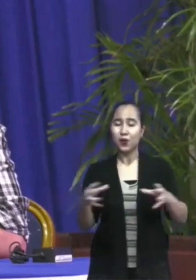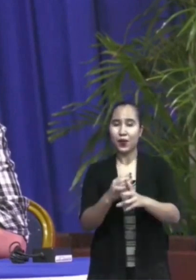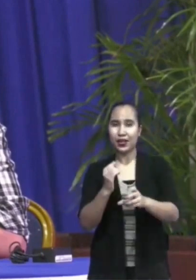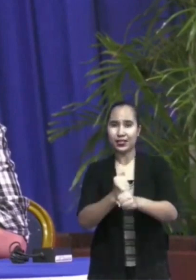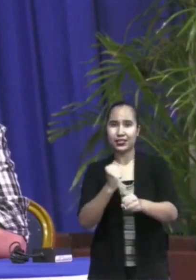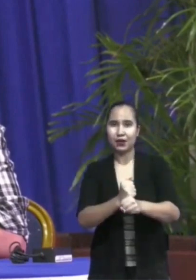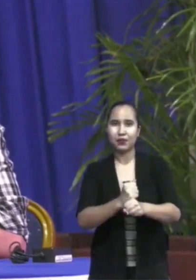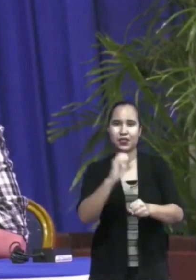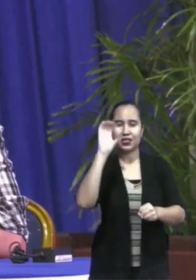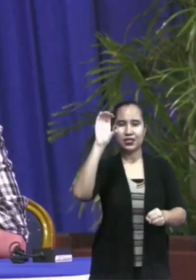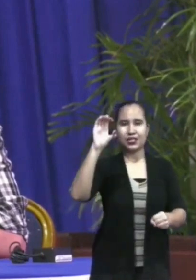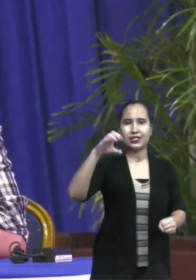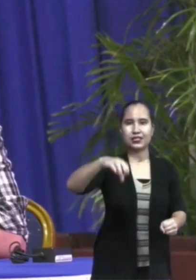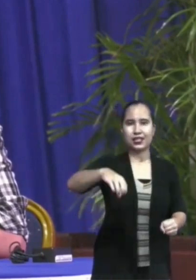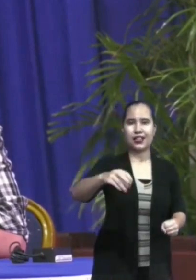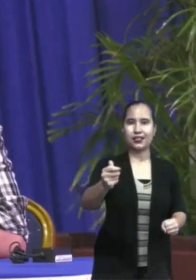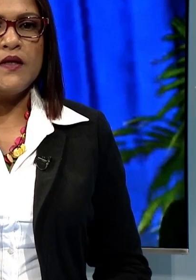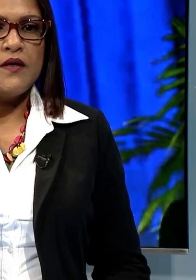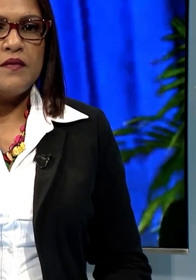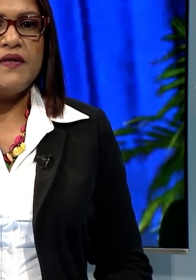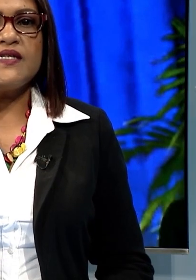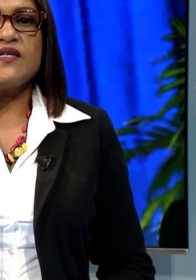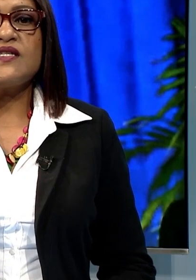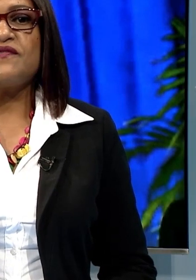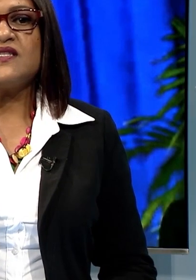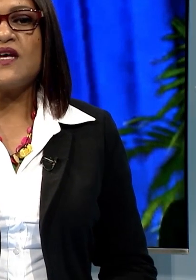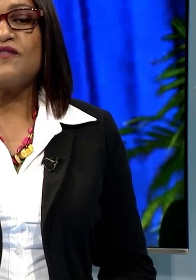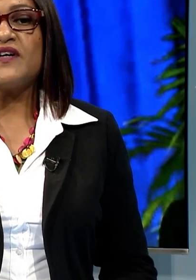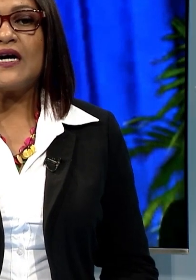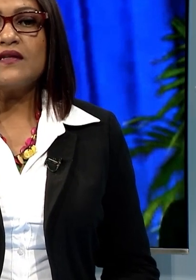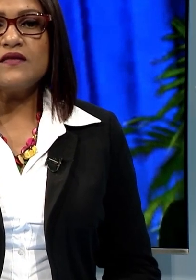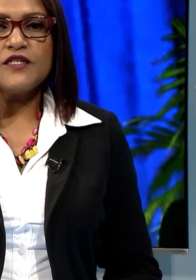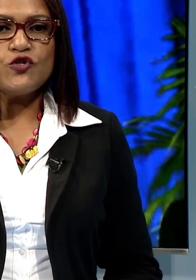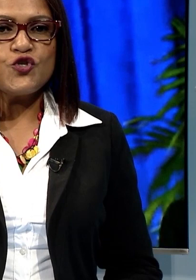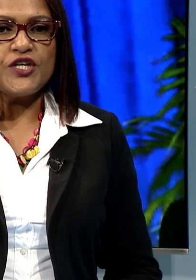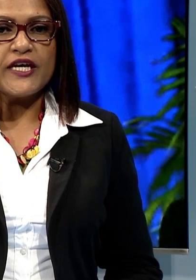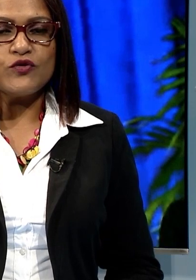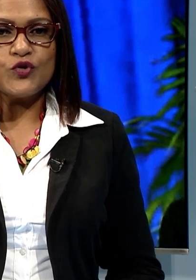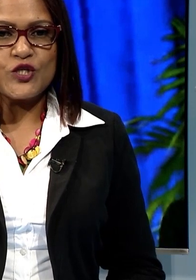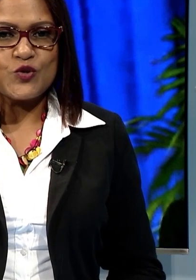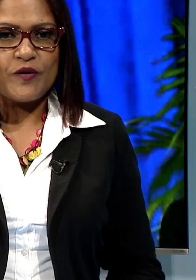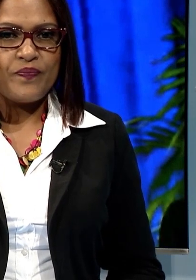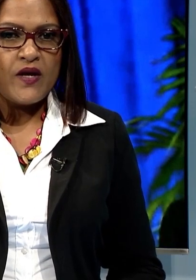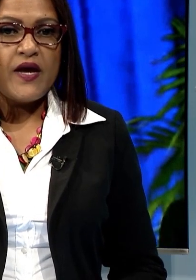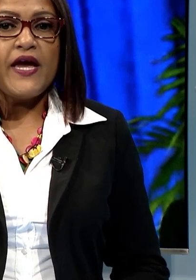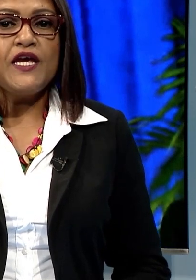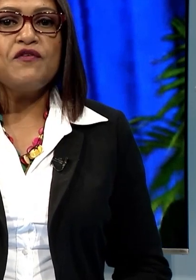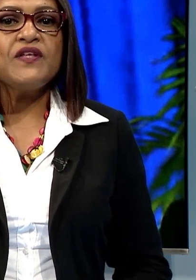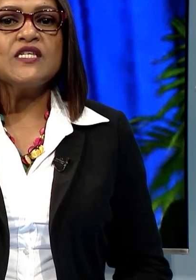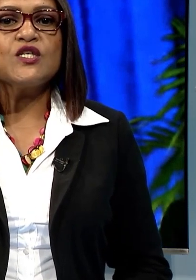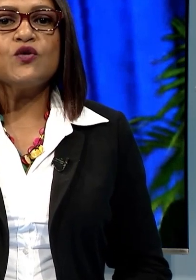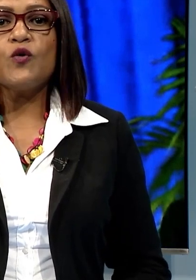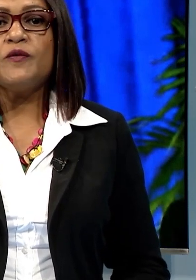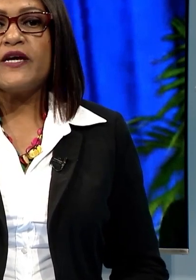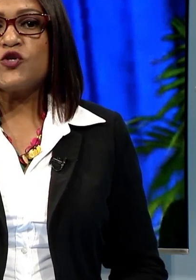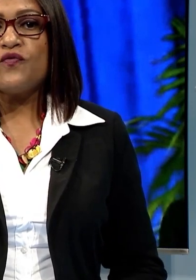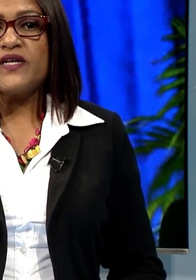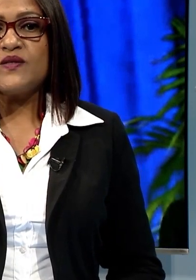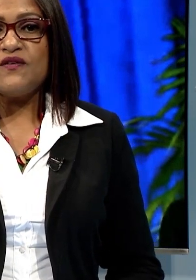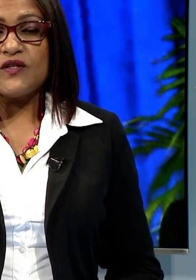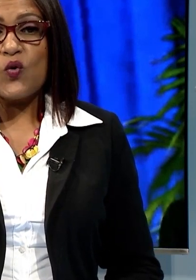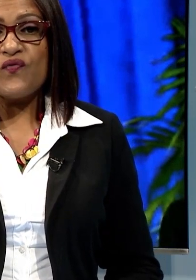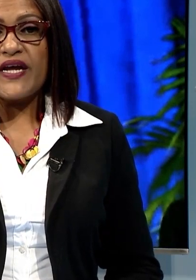te normaliseren en de wet ten uitvoer te brengen. Minister Stephen Tsang van Handel, Industrie en Toerisme. Hij heeft gisteren op